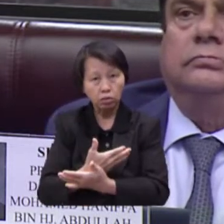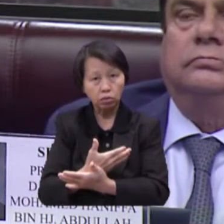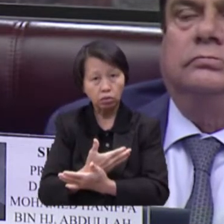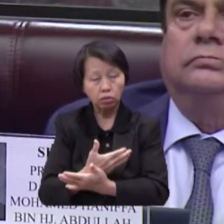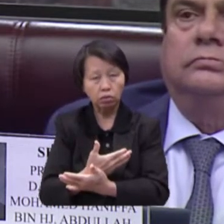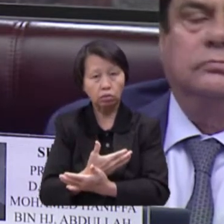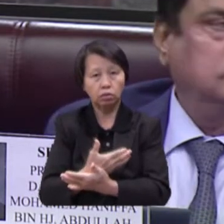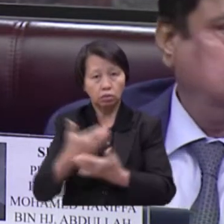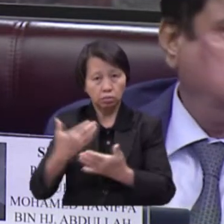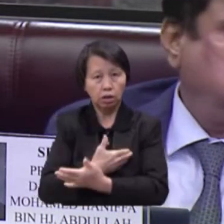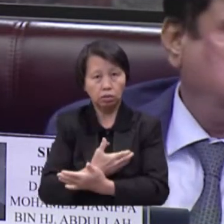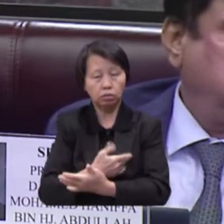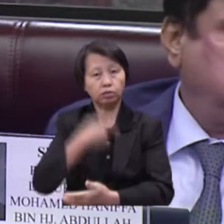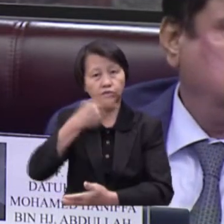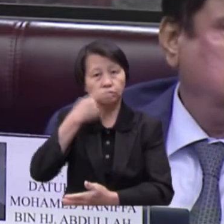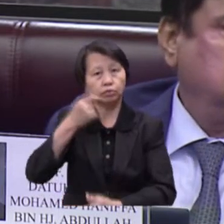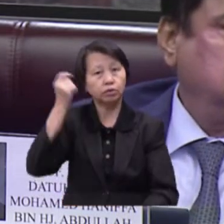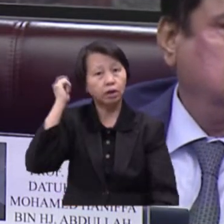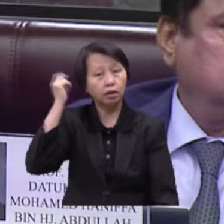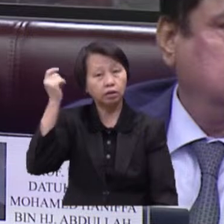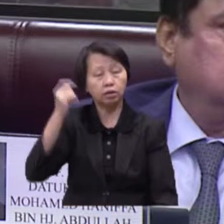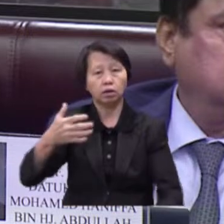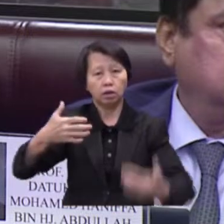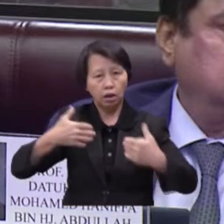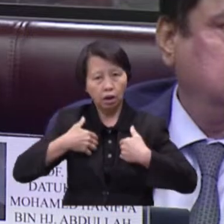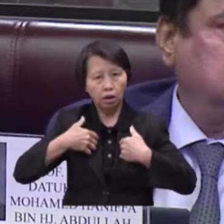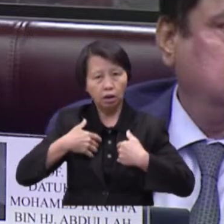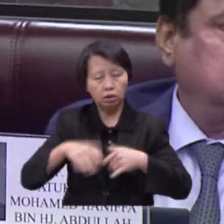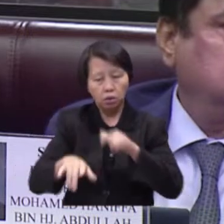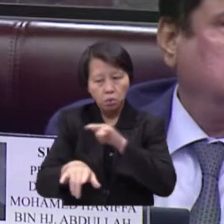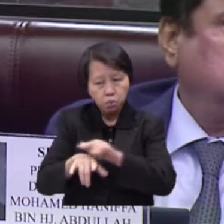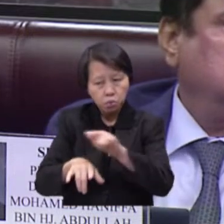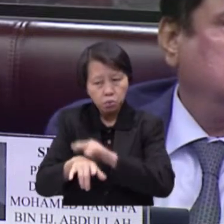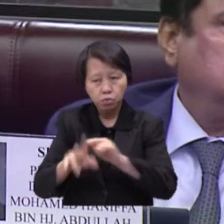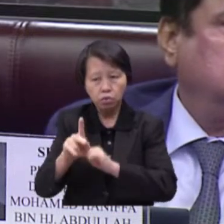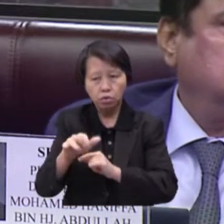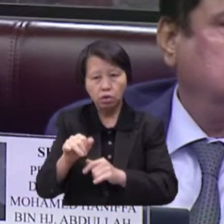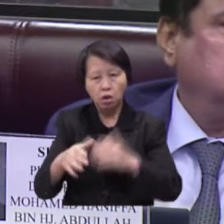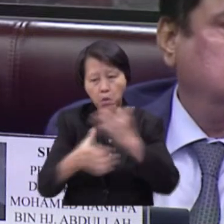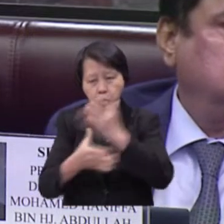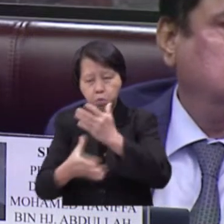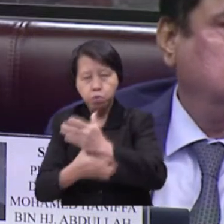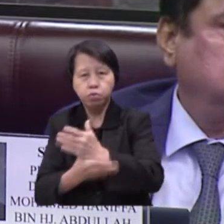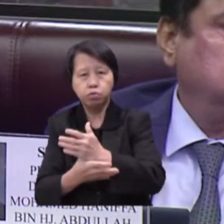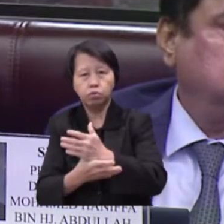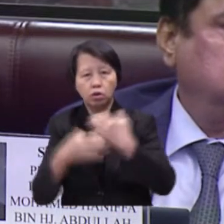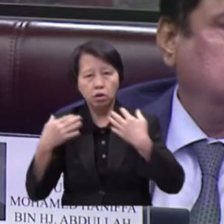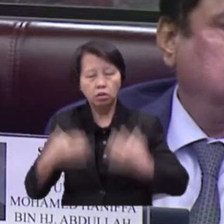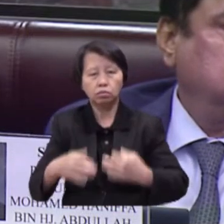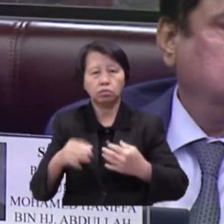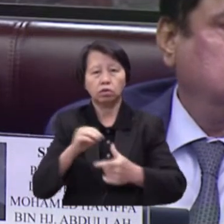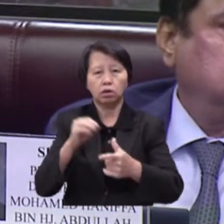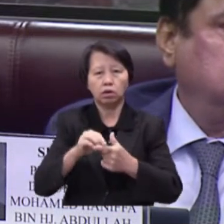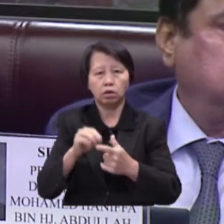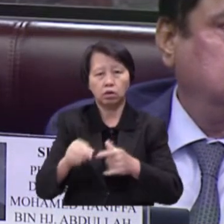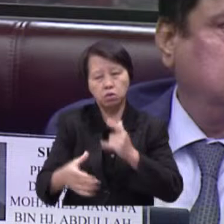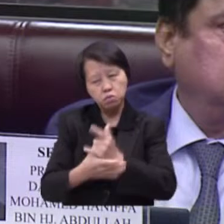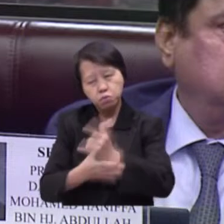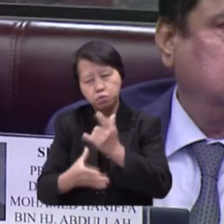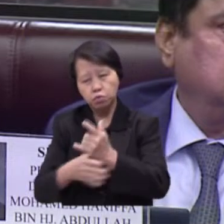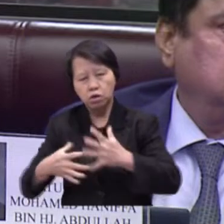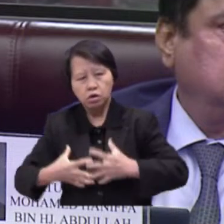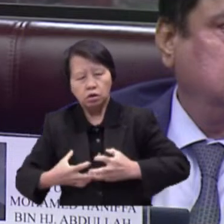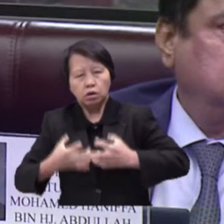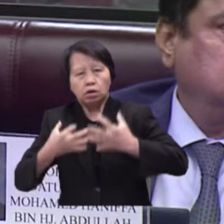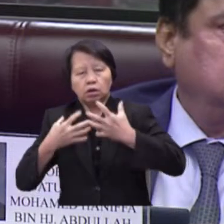yang baru saya sebut tadi Adakah hasutan seperti case bully Maya atau fisika dan provokasi dapat